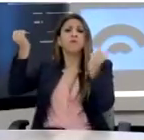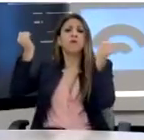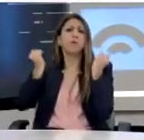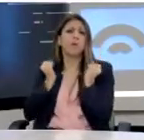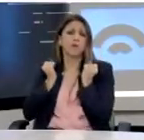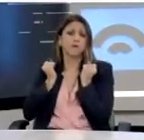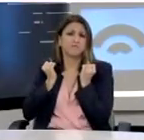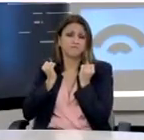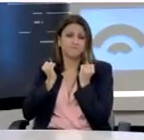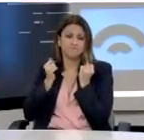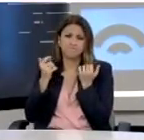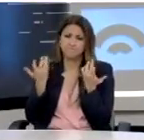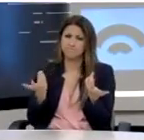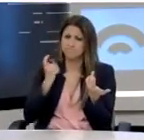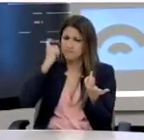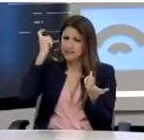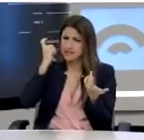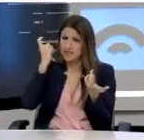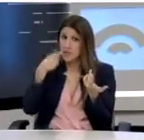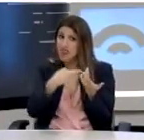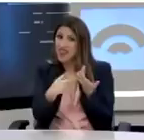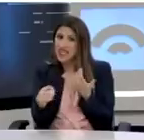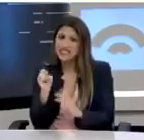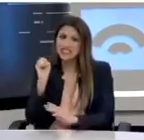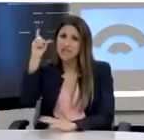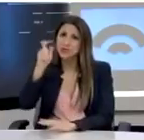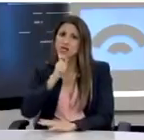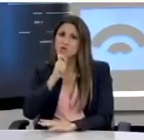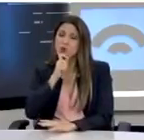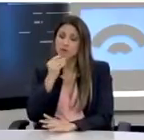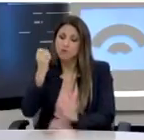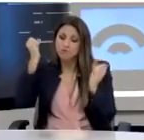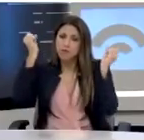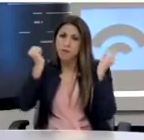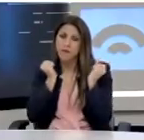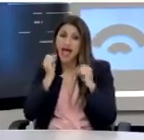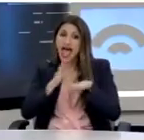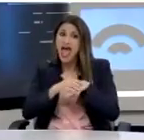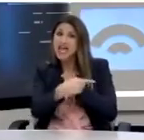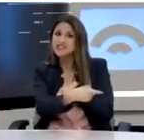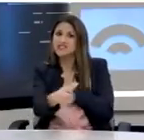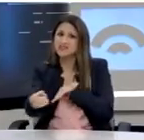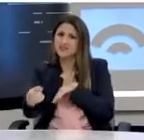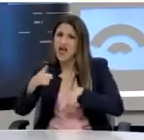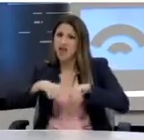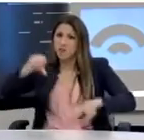οικοδομήσατε εσείς τόσα χρόνια ήταν εθνικά επιζήμια. Τότε εσείς ήσασταν επιζήμιοι για τη χώρα.